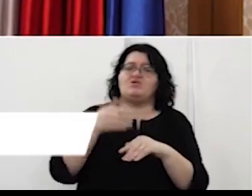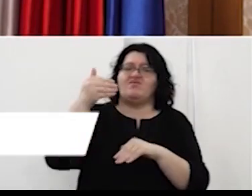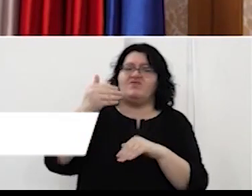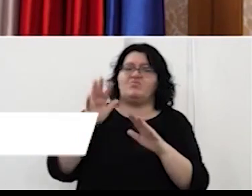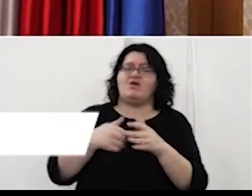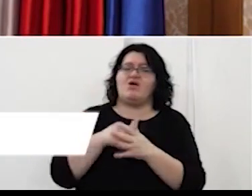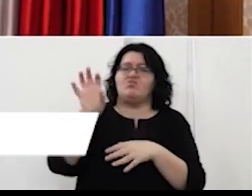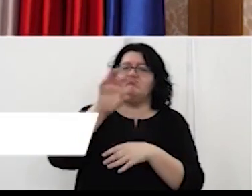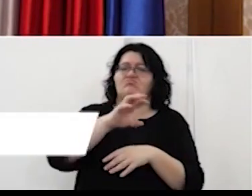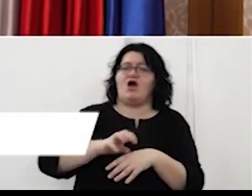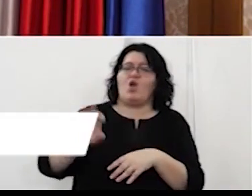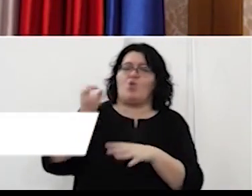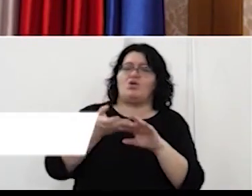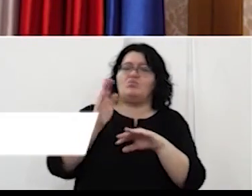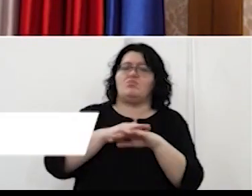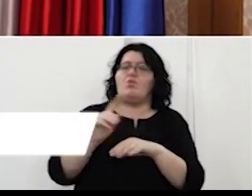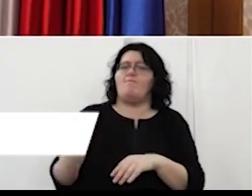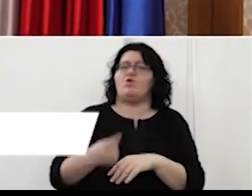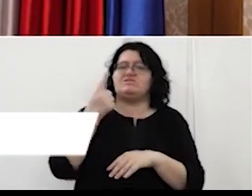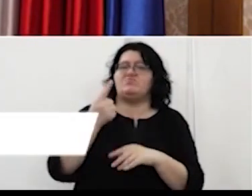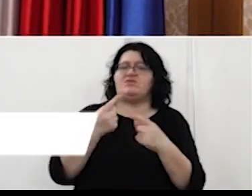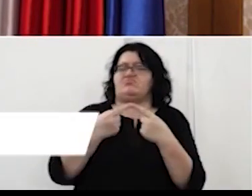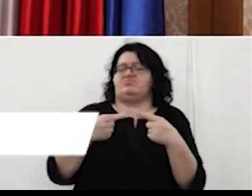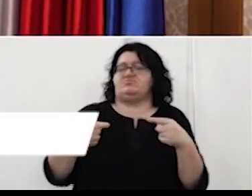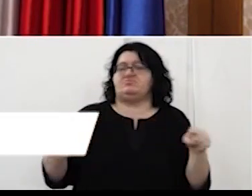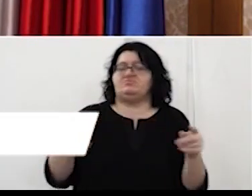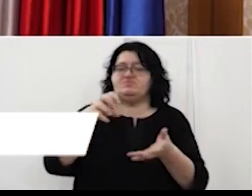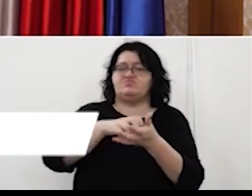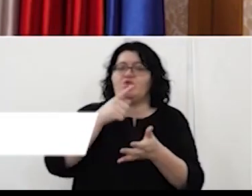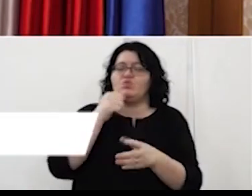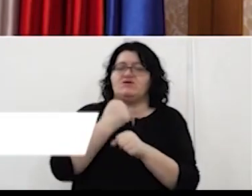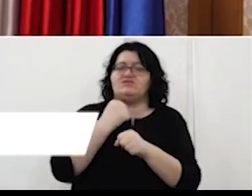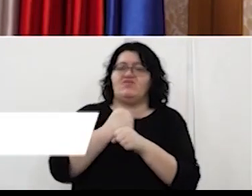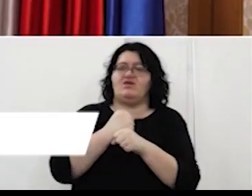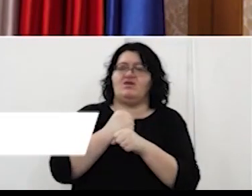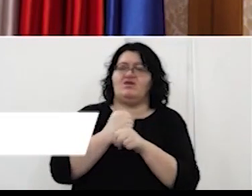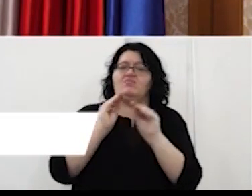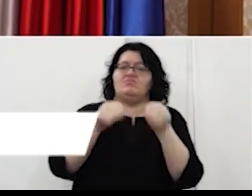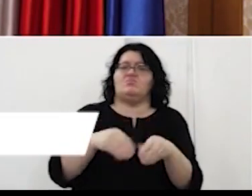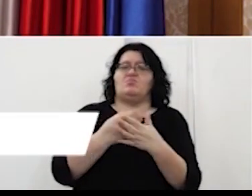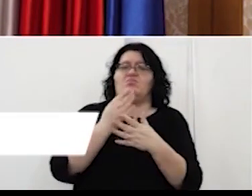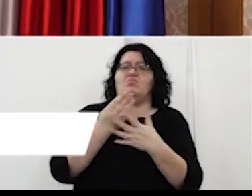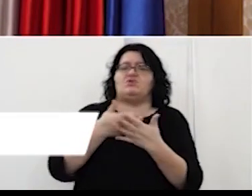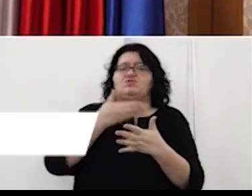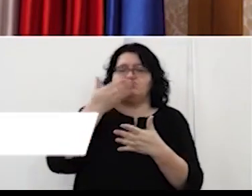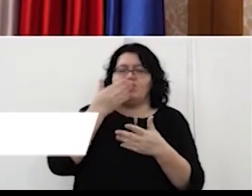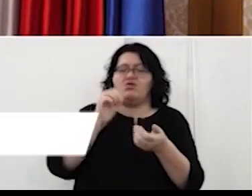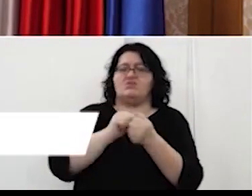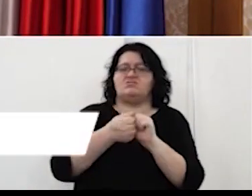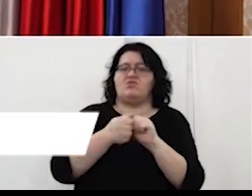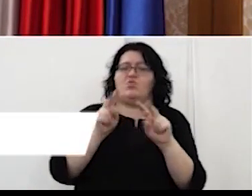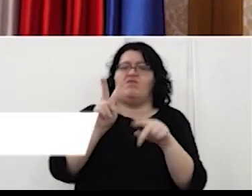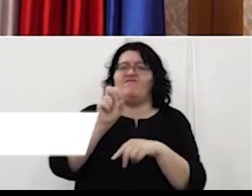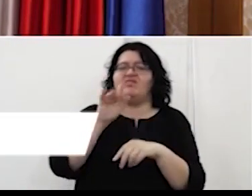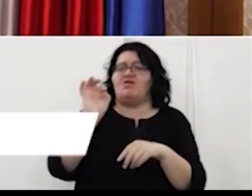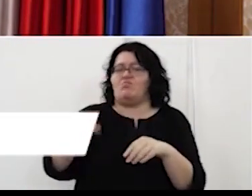au la dispoziție opțiuni infinite. Păi pot să se stabilească de la Bratislava până în Vietnam,